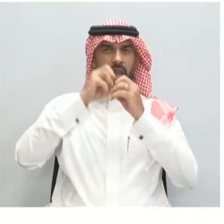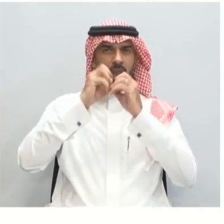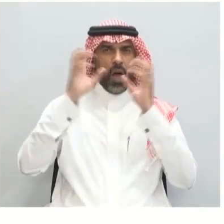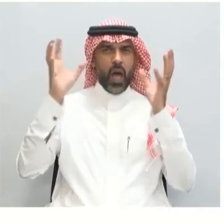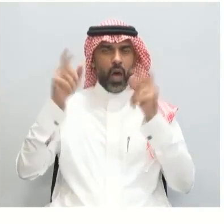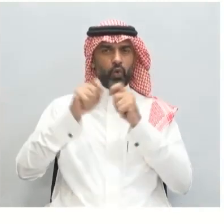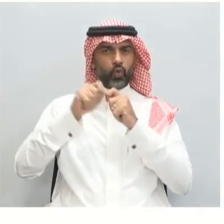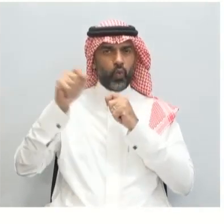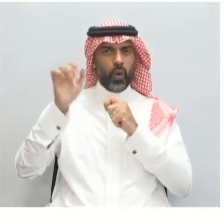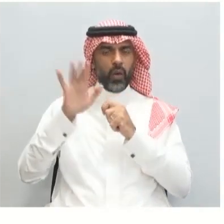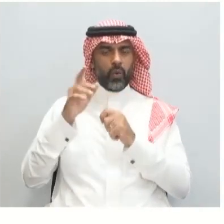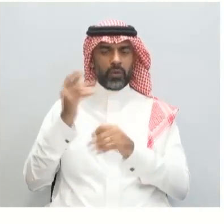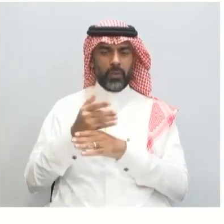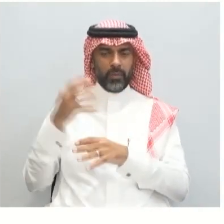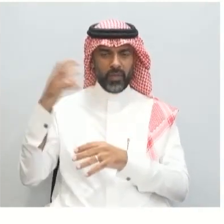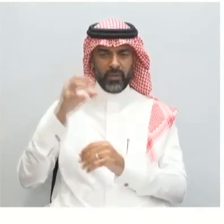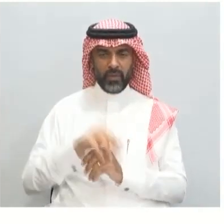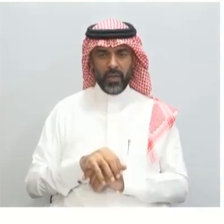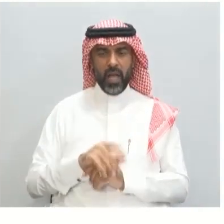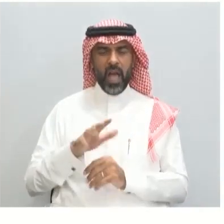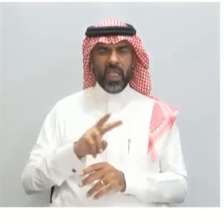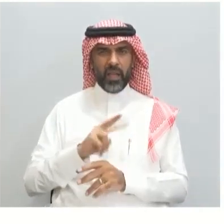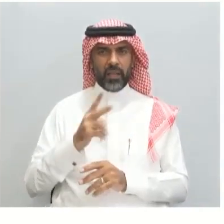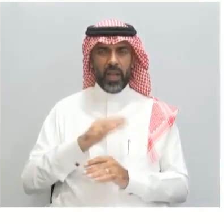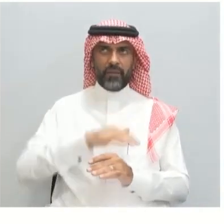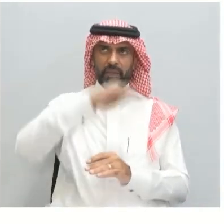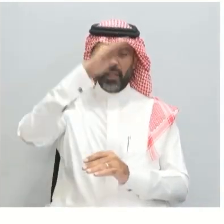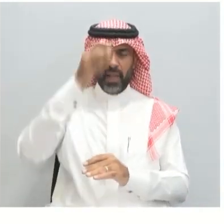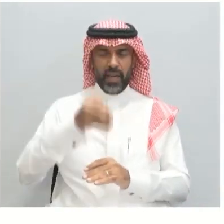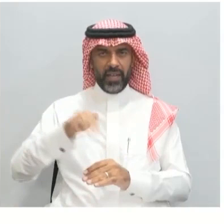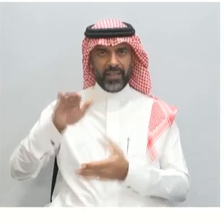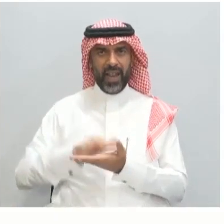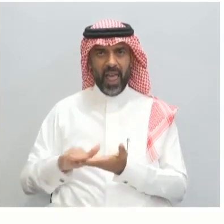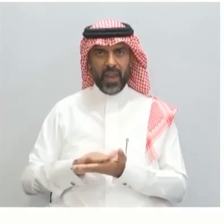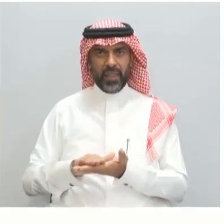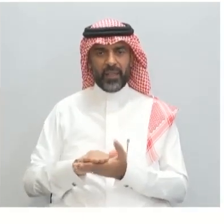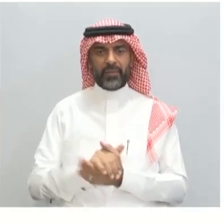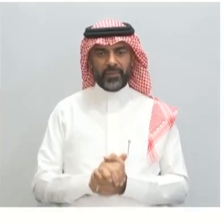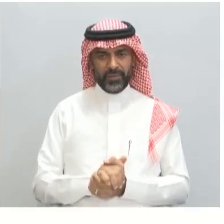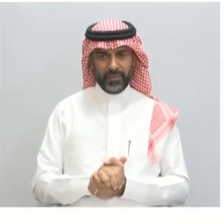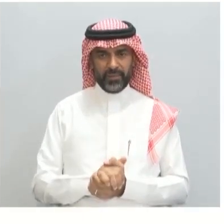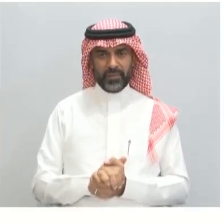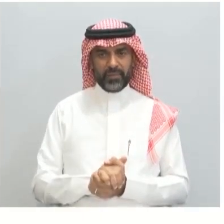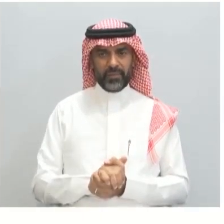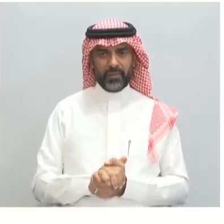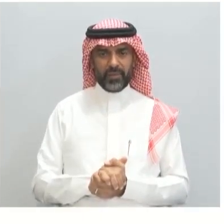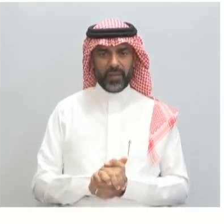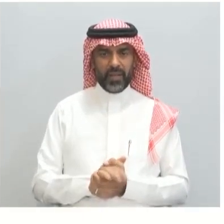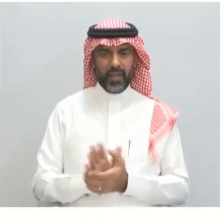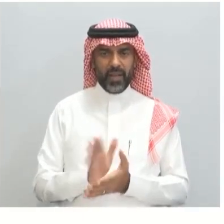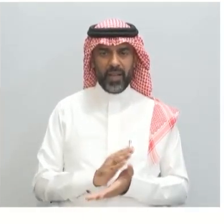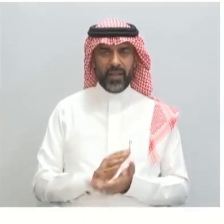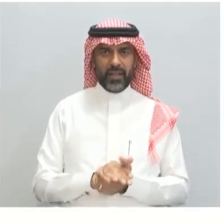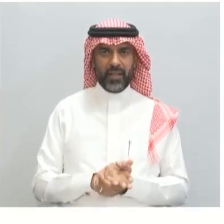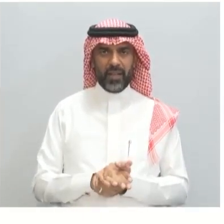اختلاف التضاريس من ارتفاع وانخفاض له تاثير ابنائي وبناتي الطلاب على توزيع اشعه الشمس بالاضافه